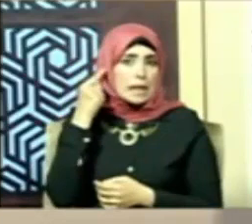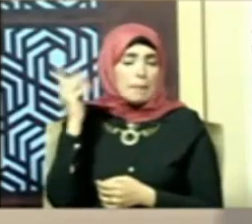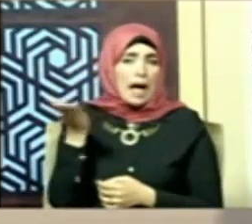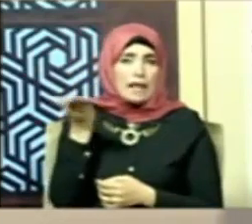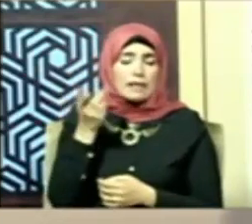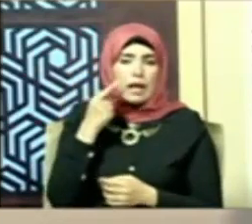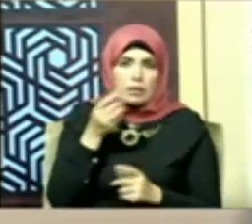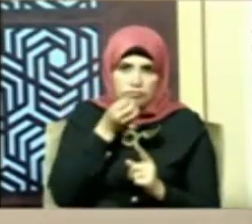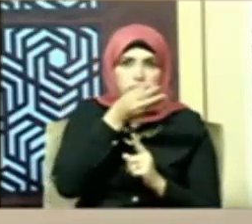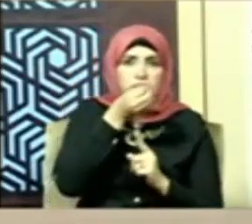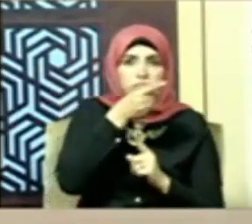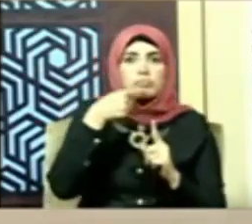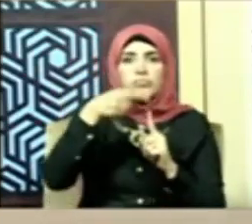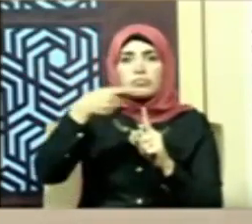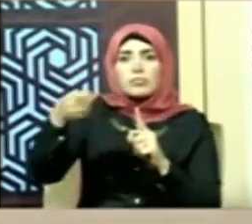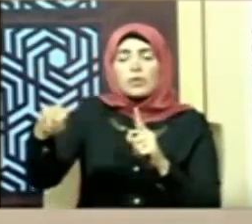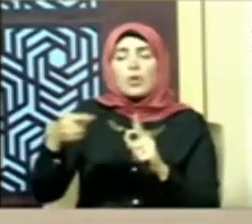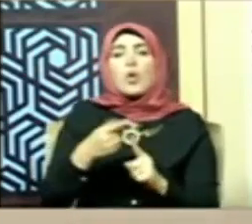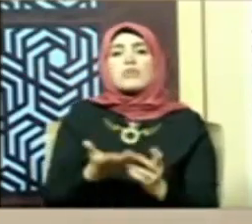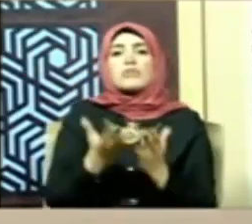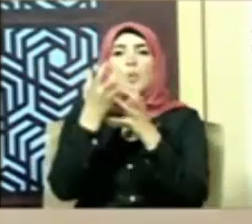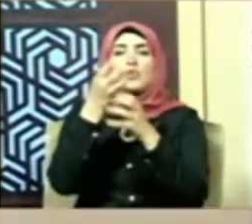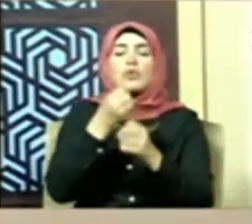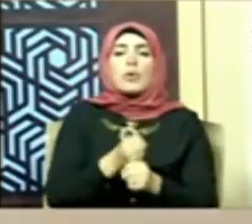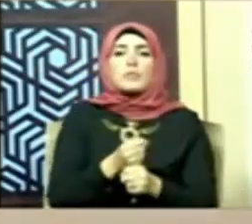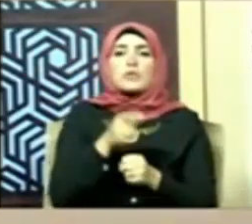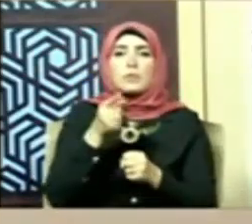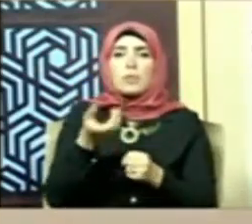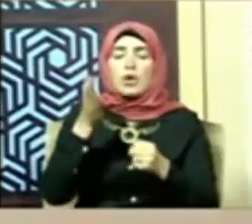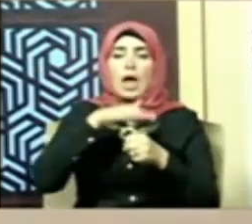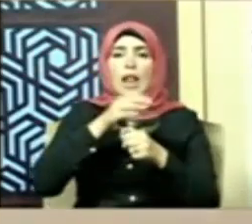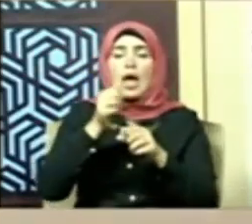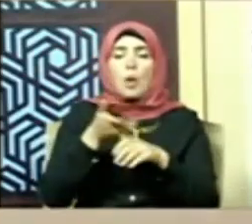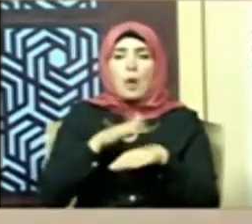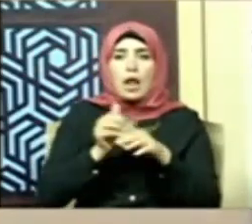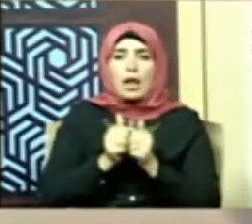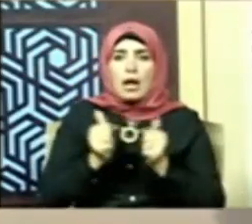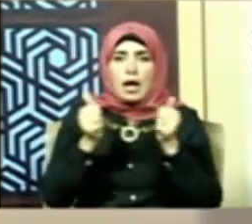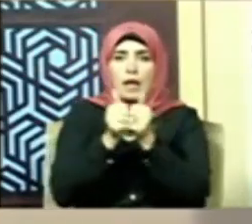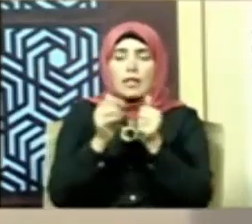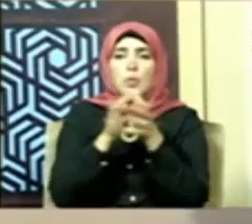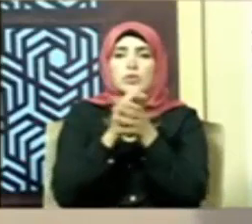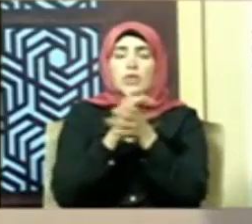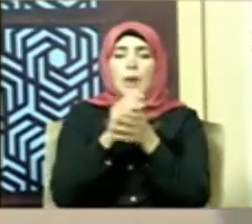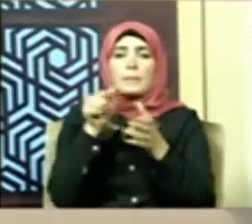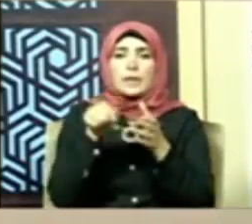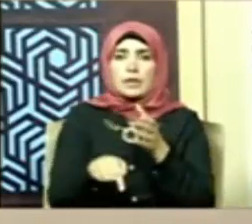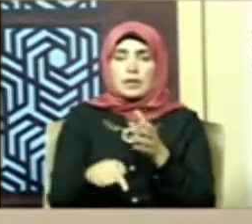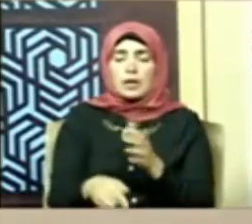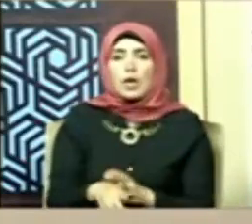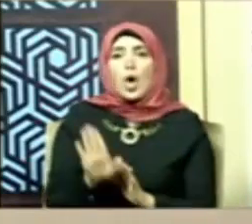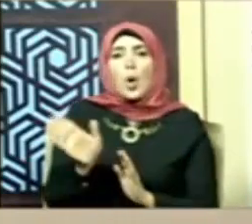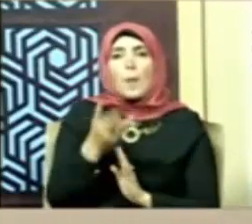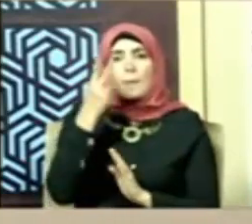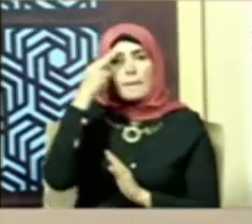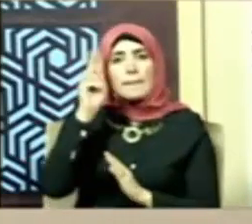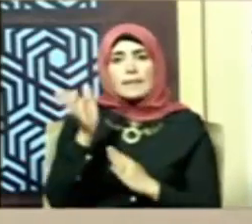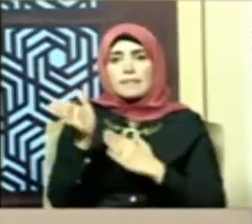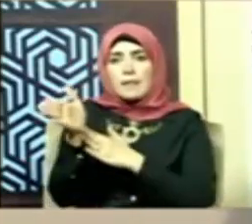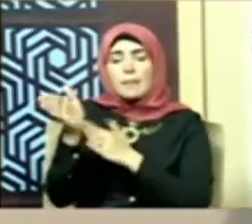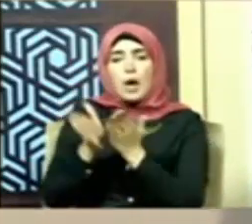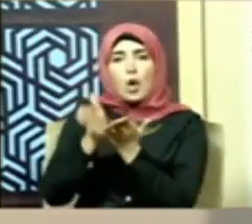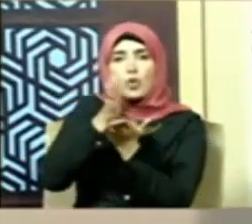سمع. صلوات ربي وسلامه عليه وعلى آله وصحبه ومن تبع